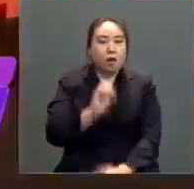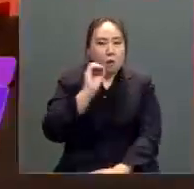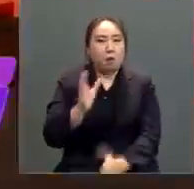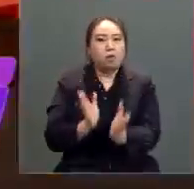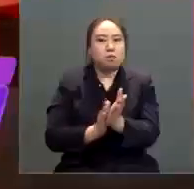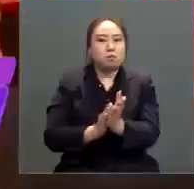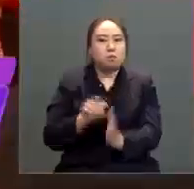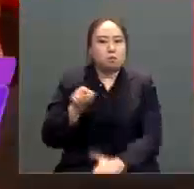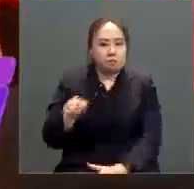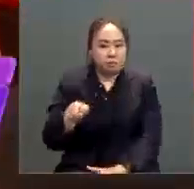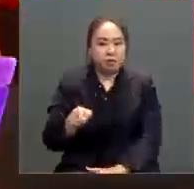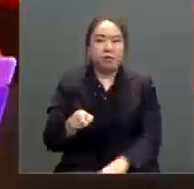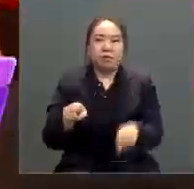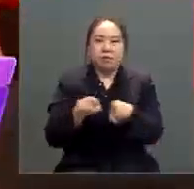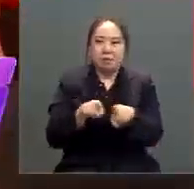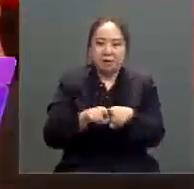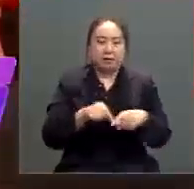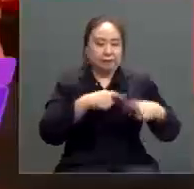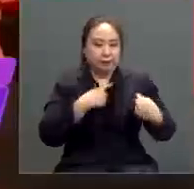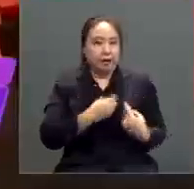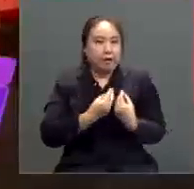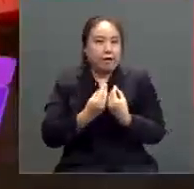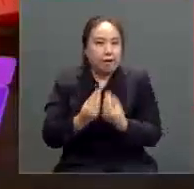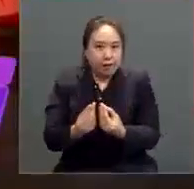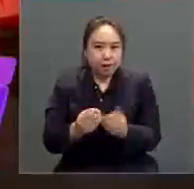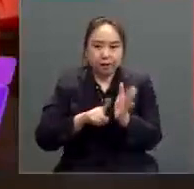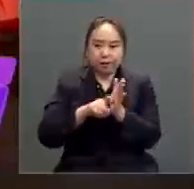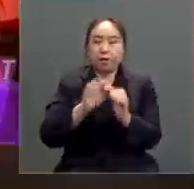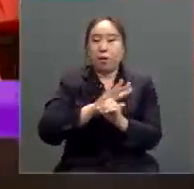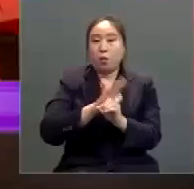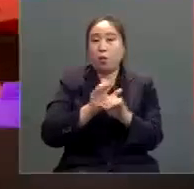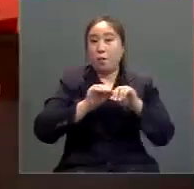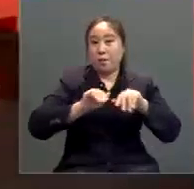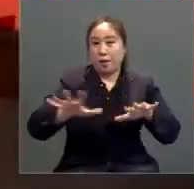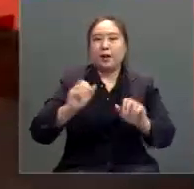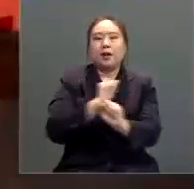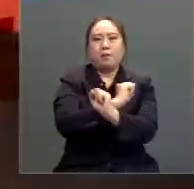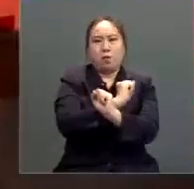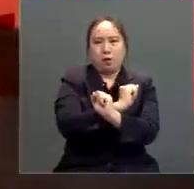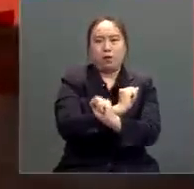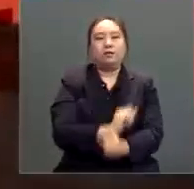าเป็นผู้ที่มีความเสี่ยงเสียสละเพื่อป้องกันการแพร่ระบาดของไวรัสโควิด-19 ค่ะ